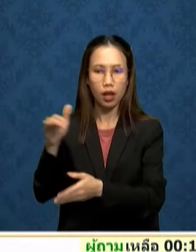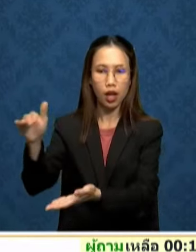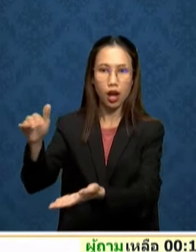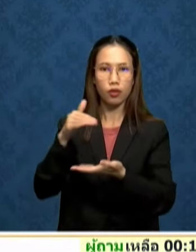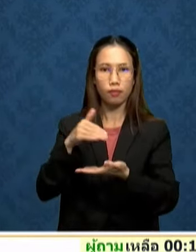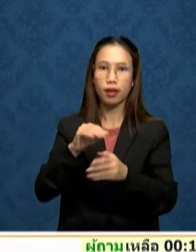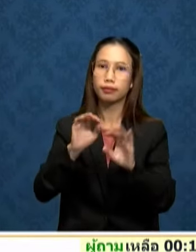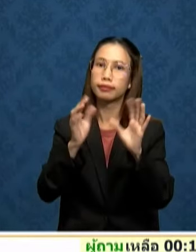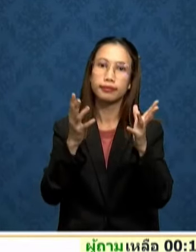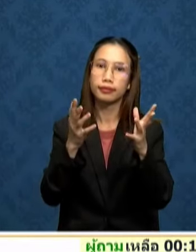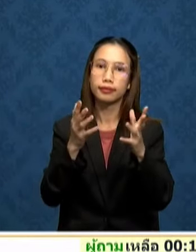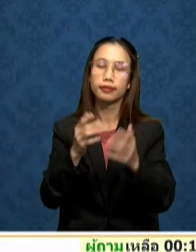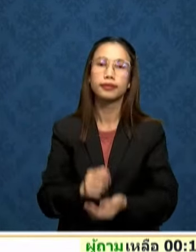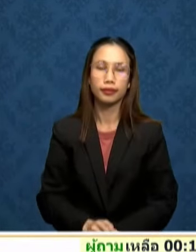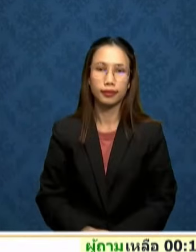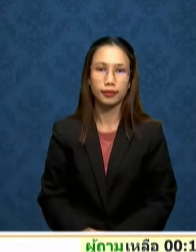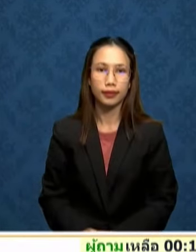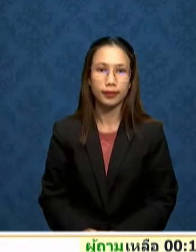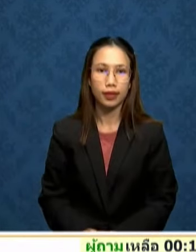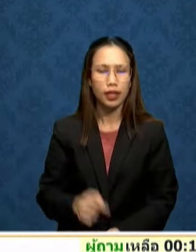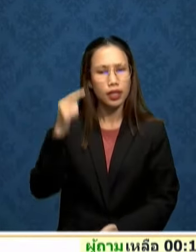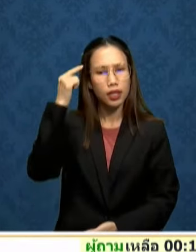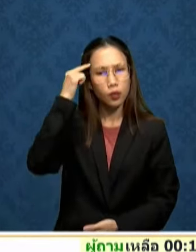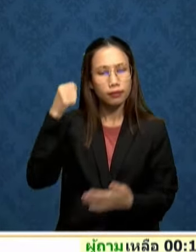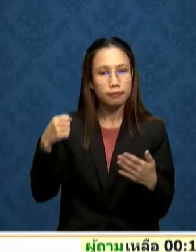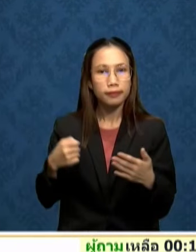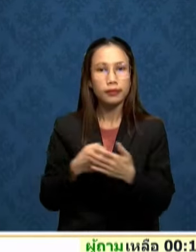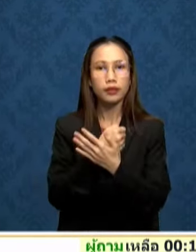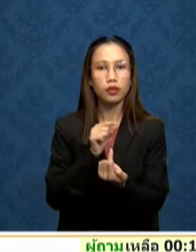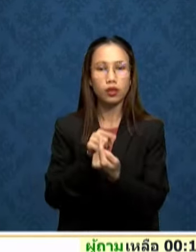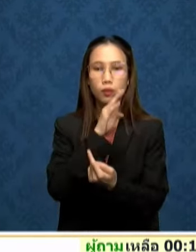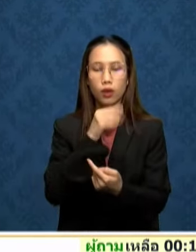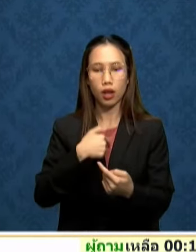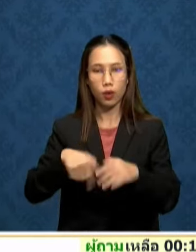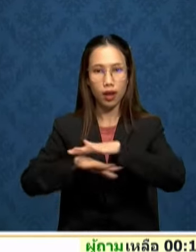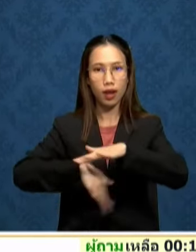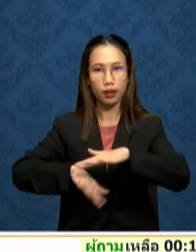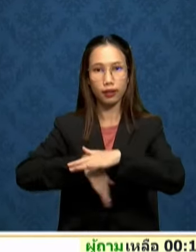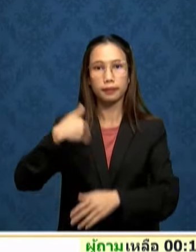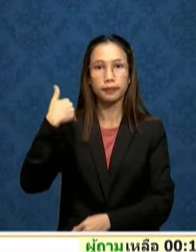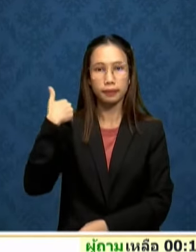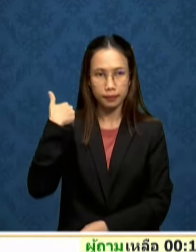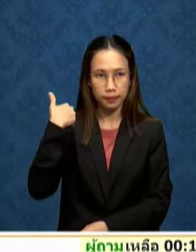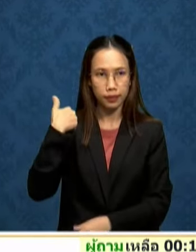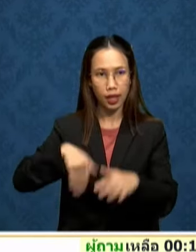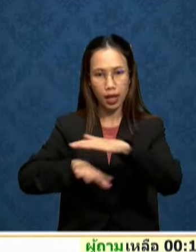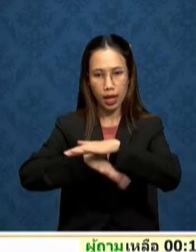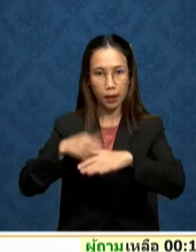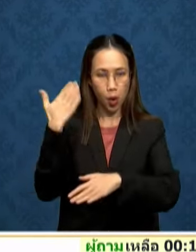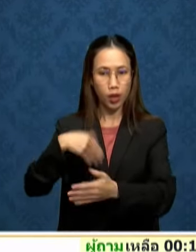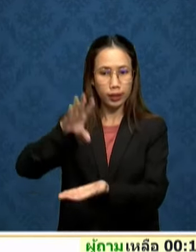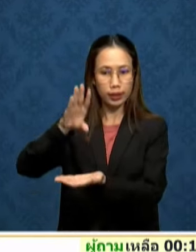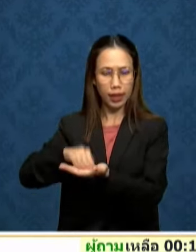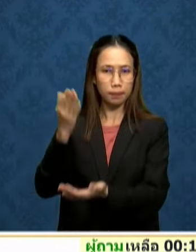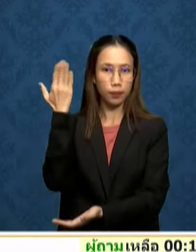ใดนะครับซึ่งจริงๆแล้วเนี่ยมันก็คือเป็นเรื่องน่าเสียดายนะครับคือถ้าเรามีหลักฐานเรามี หลักฐานที่เคยเก็บไว้